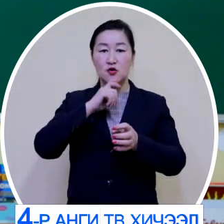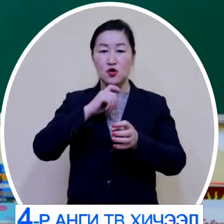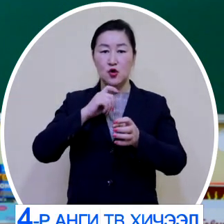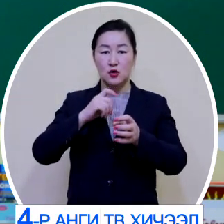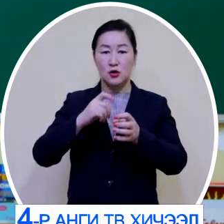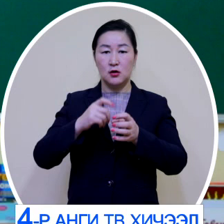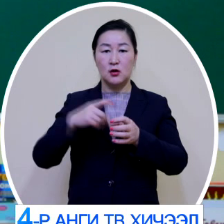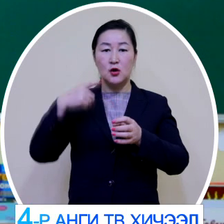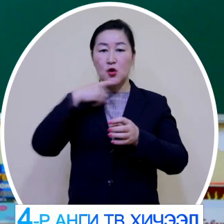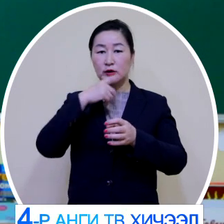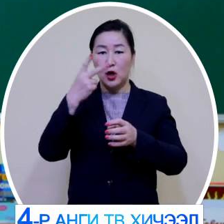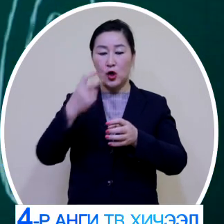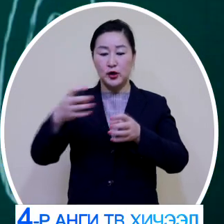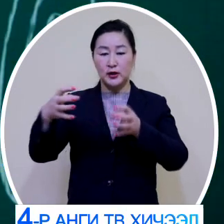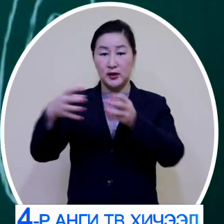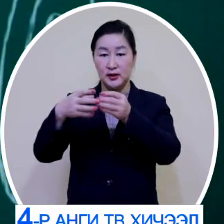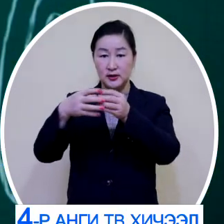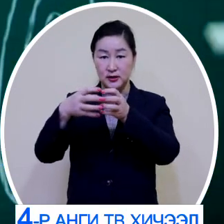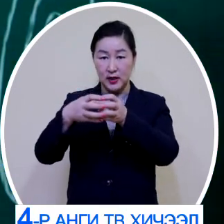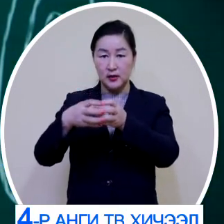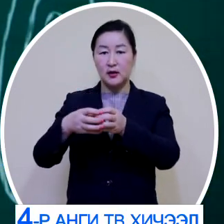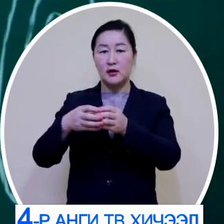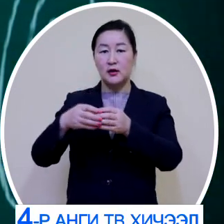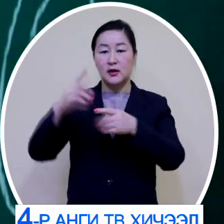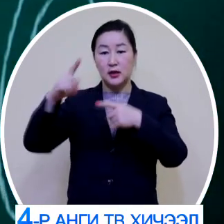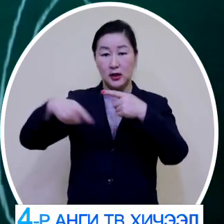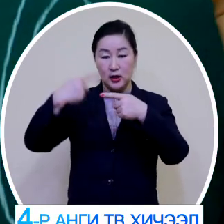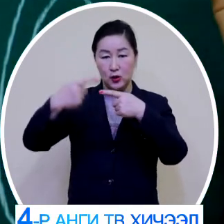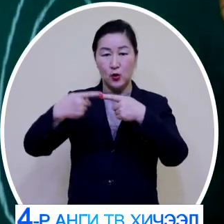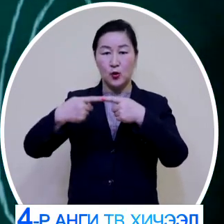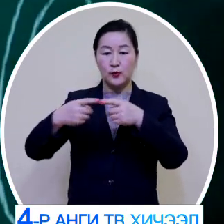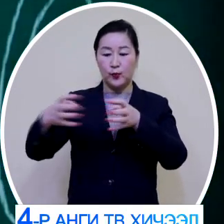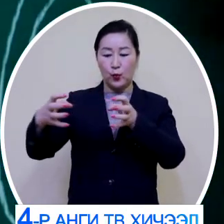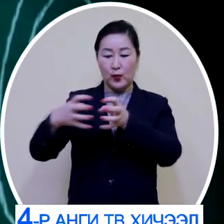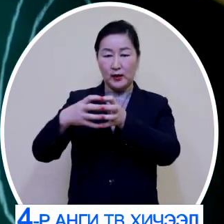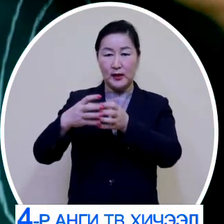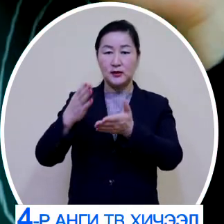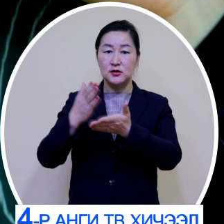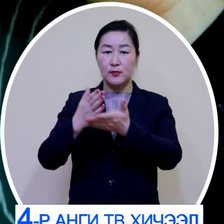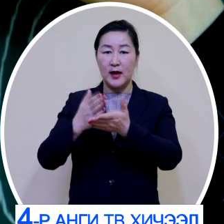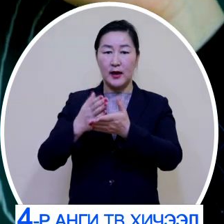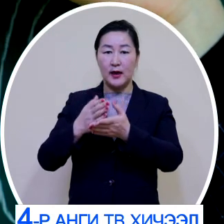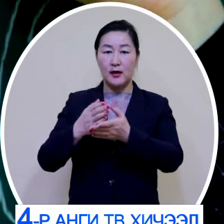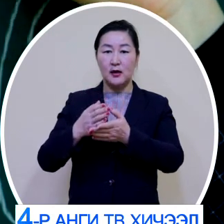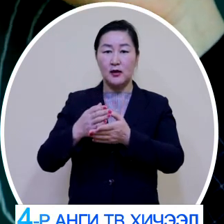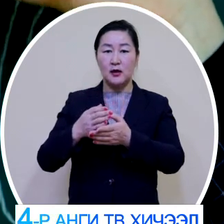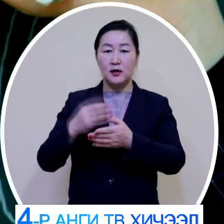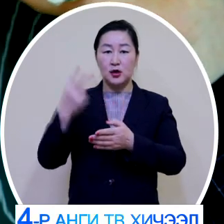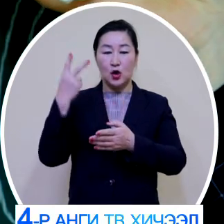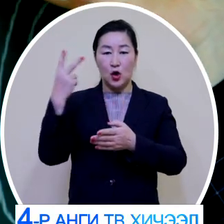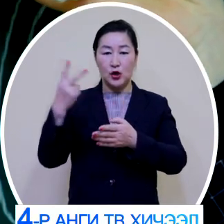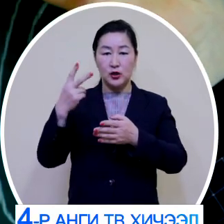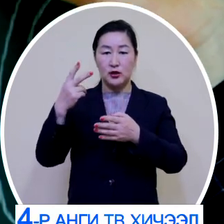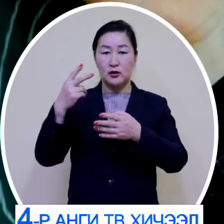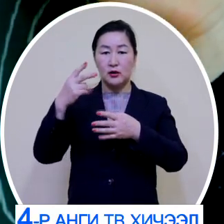За, багш нь ингээ бичгийн хавчаарыг тэмдэглэе. За, тэгвэл соронзны маань бичгийн